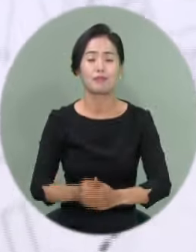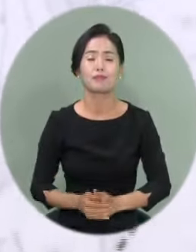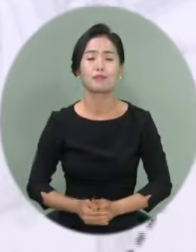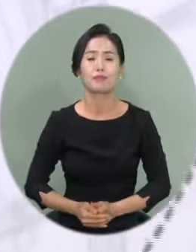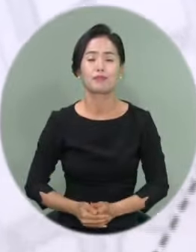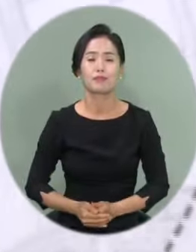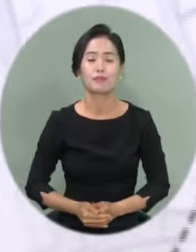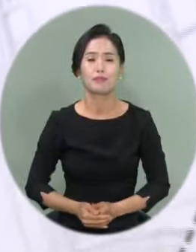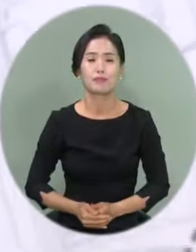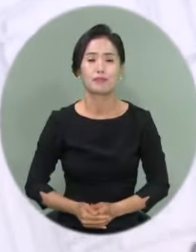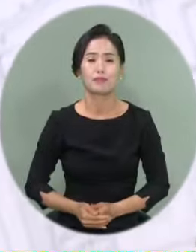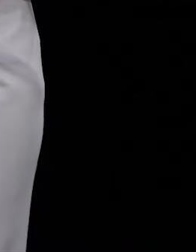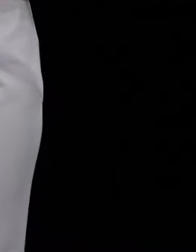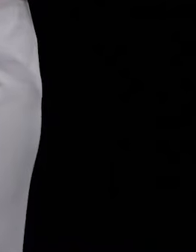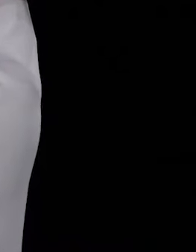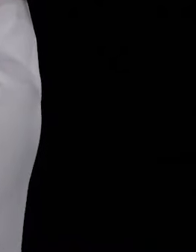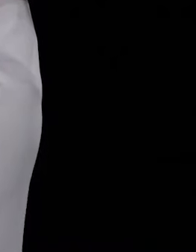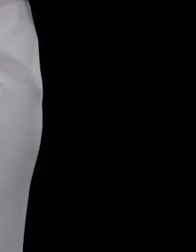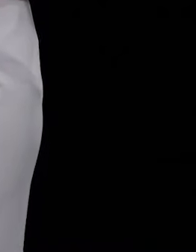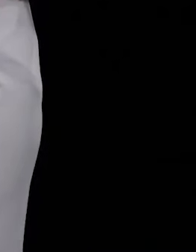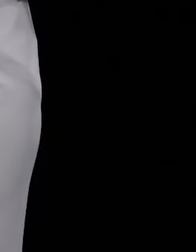뉴스 김초롱입니다.